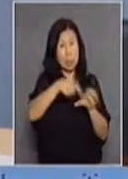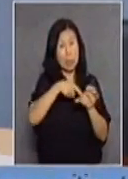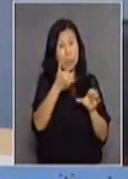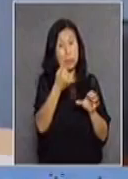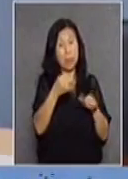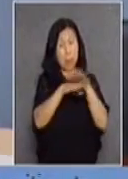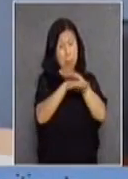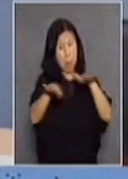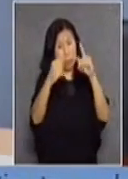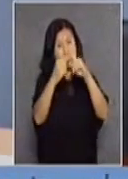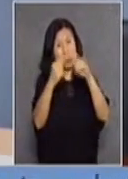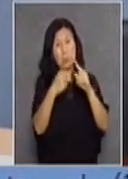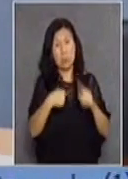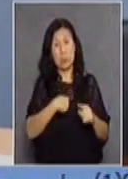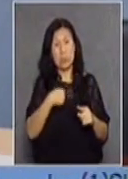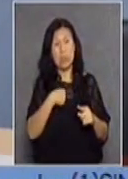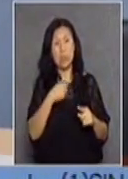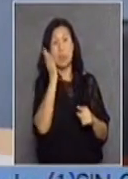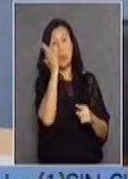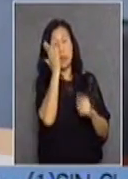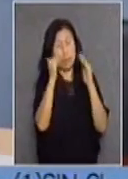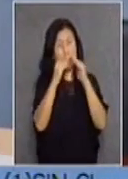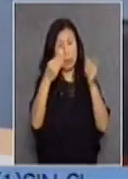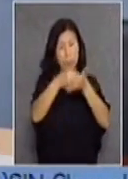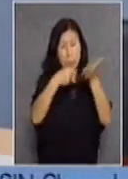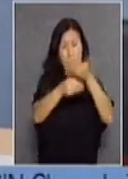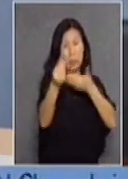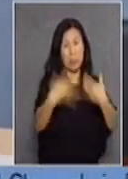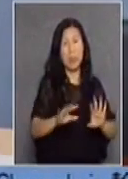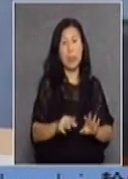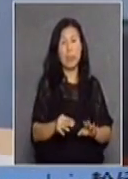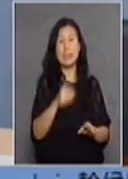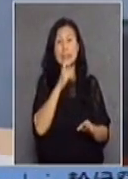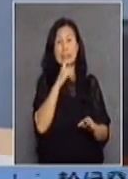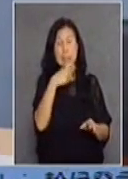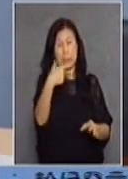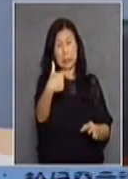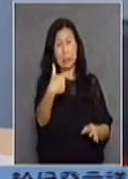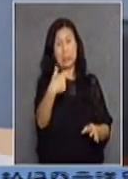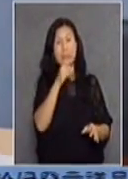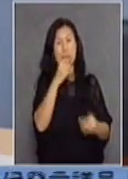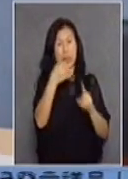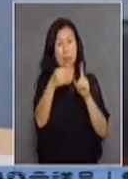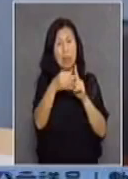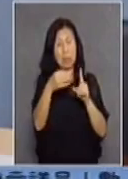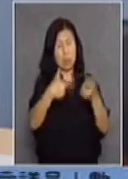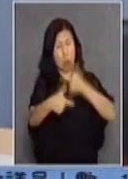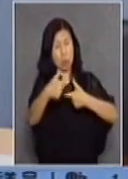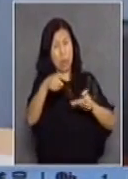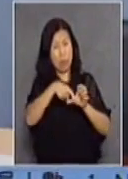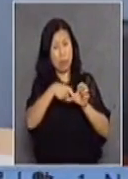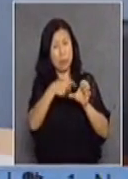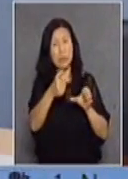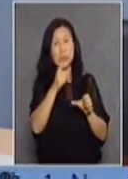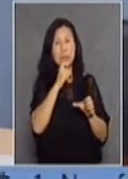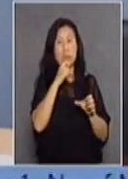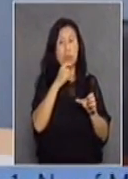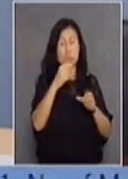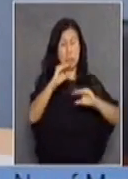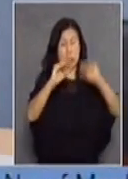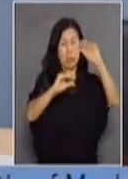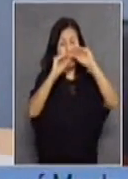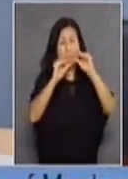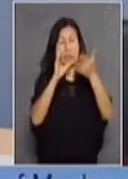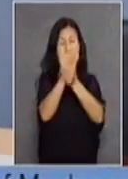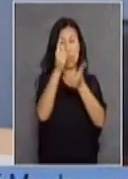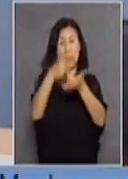通人，如果我把居住的房屋賣了，所得款項是非經營性收入，但作為地產商，年年